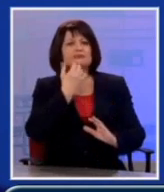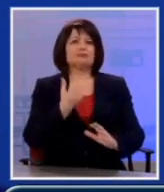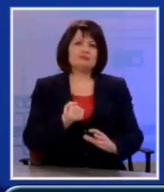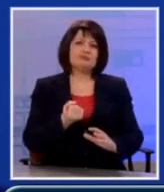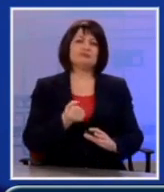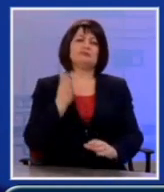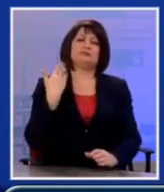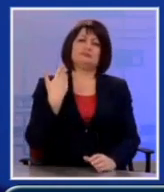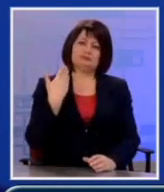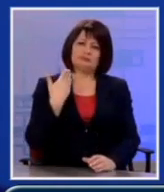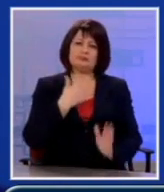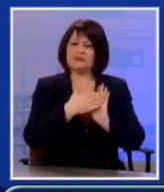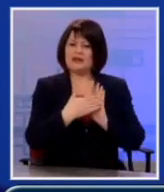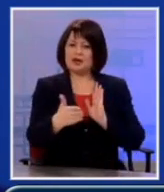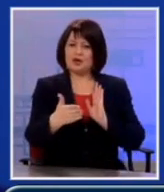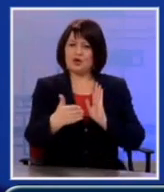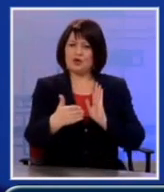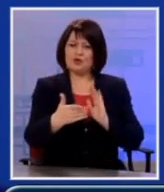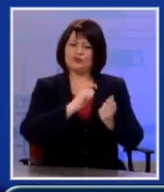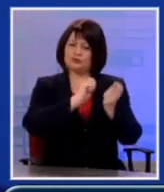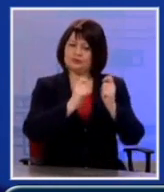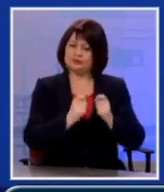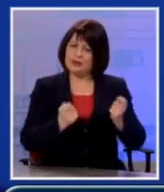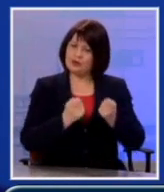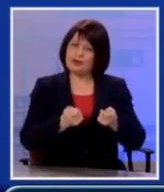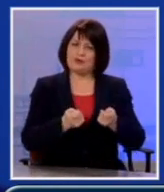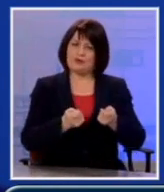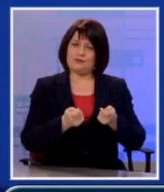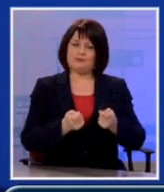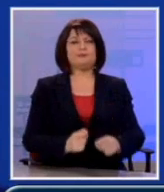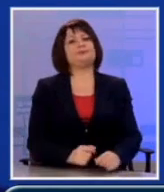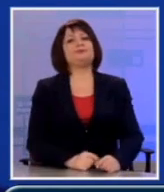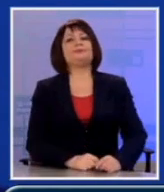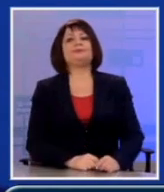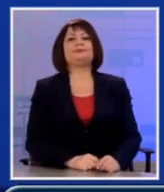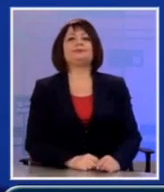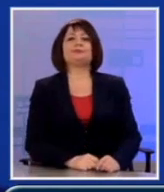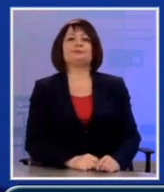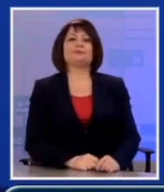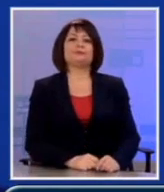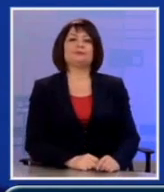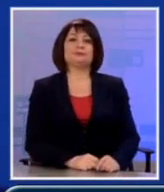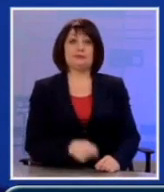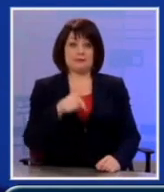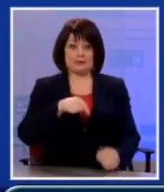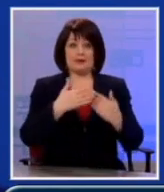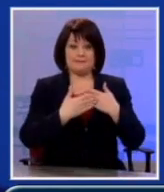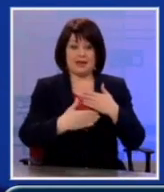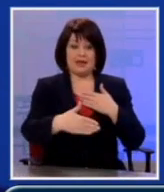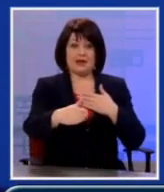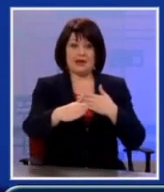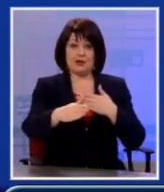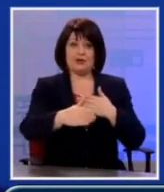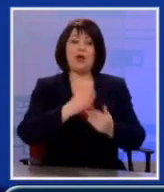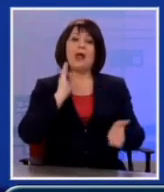σε προηγούμενες περιόδους να αποκατασταθεί, να αποκατασταθούν. Σε αυτήν την περίοδο θα